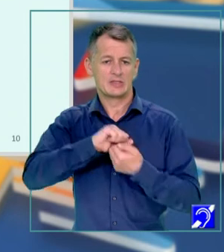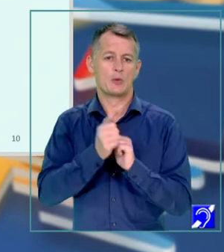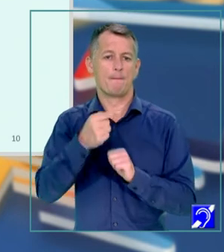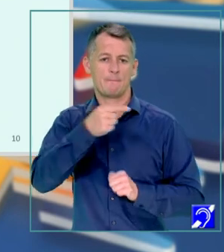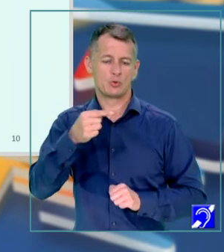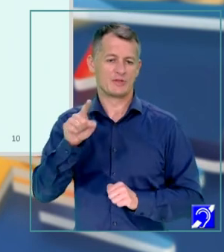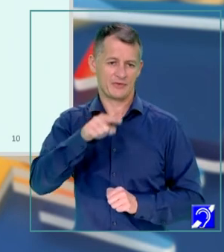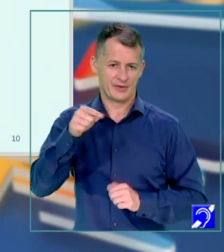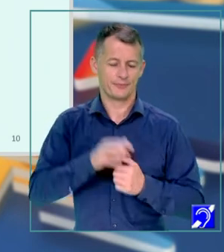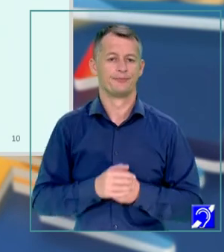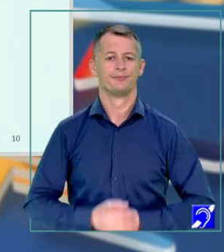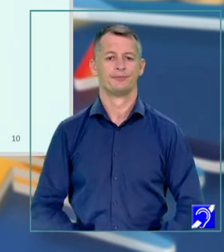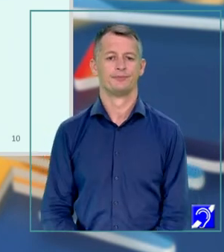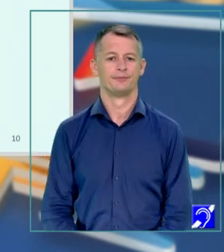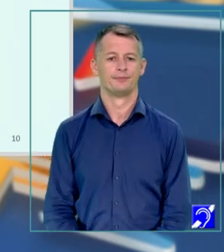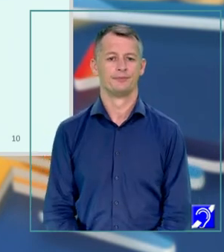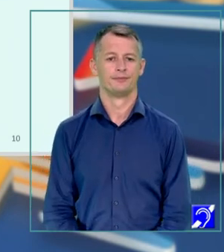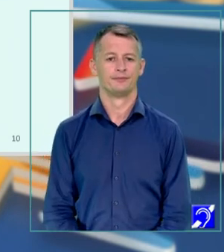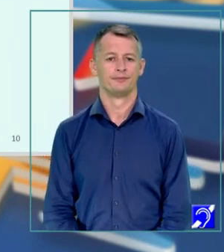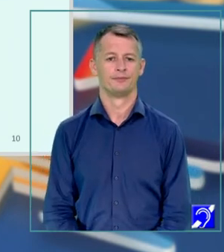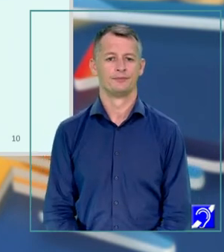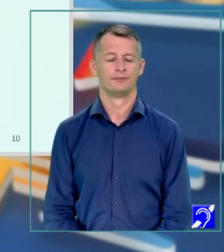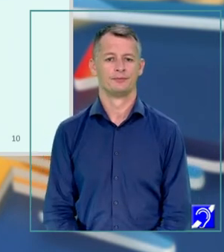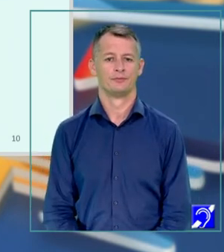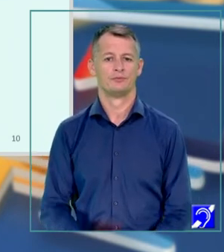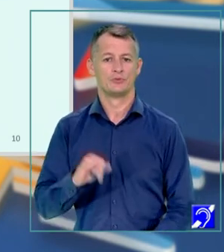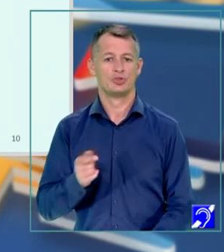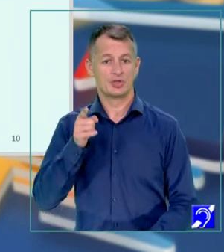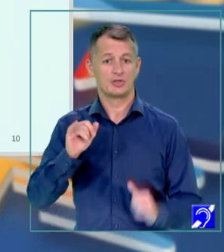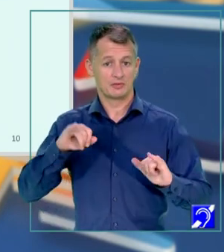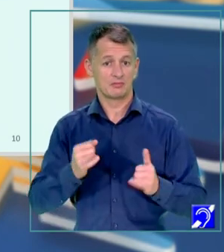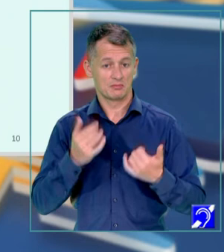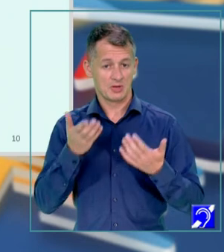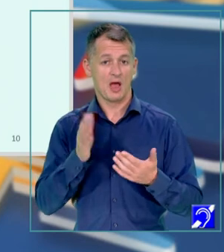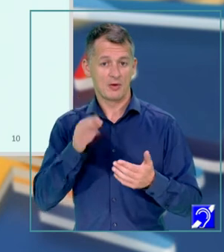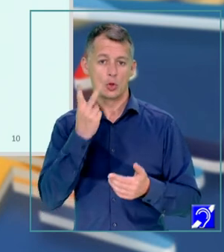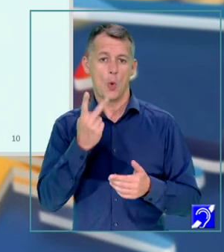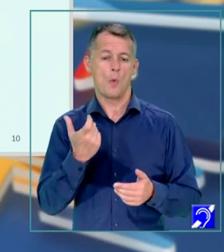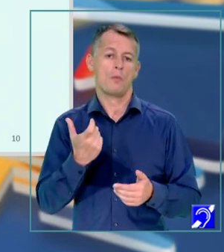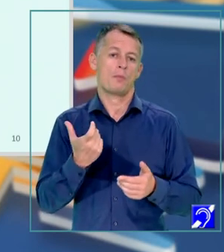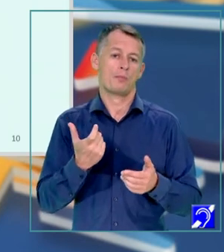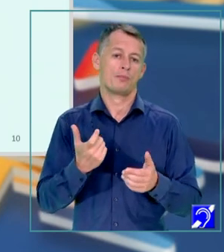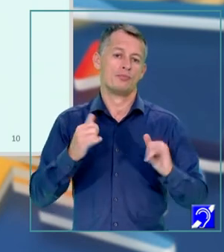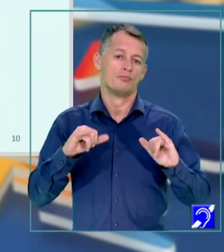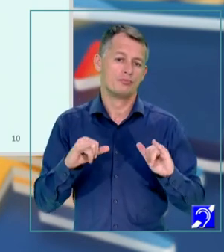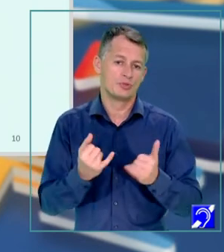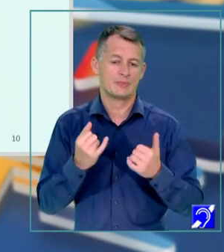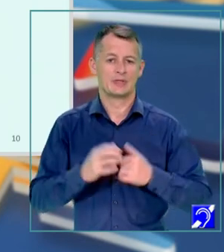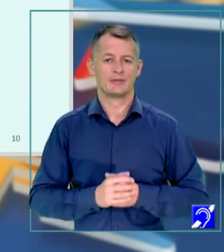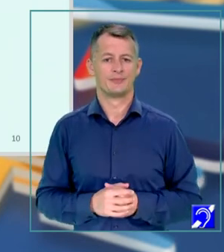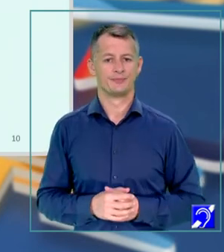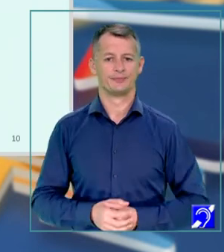cele și în această situație Avem două posibilități când derivate este finită sau infinită